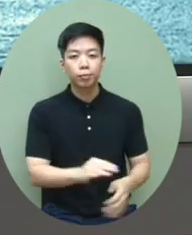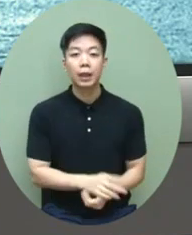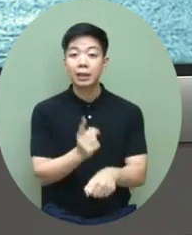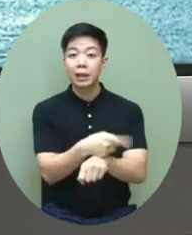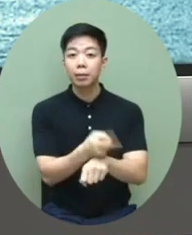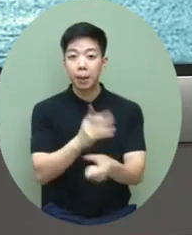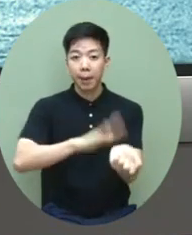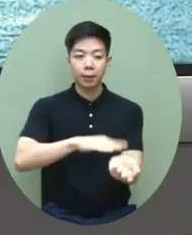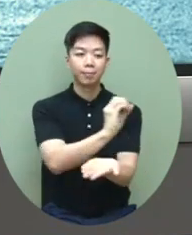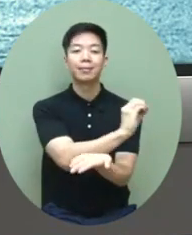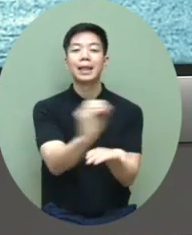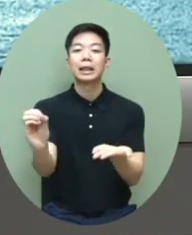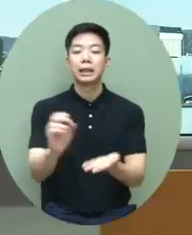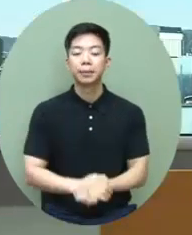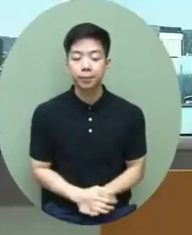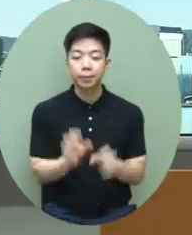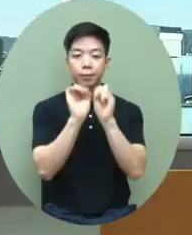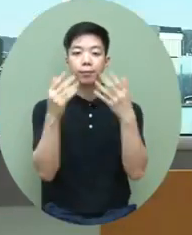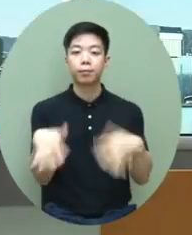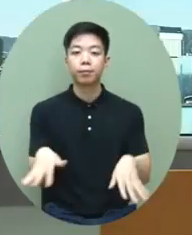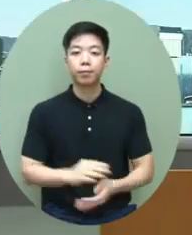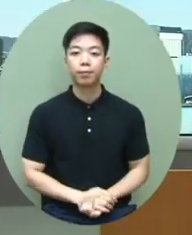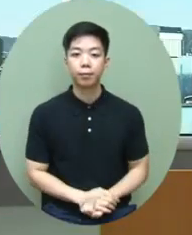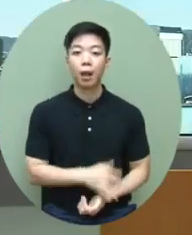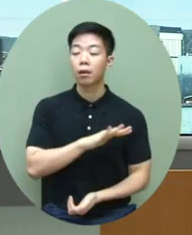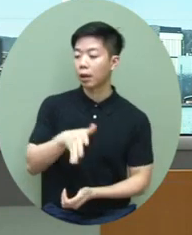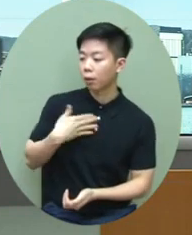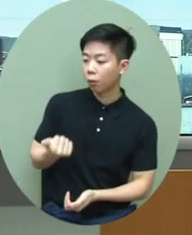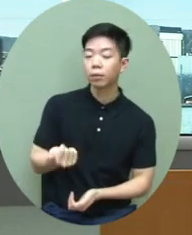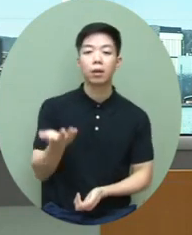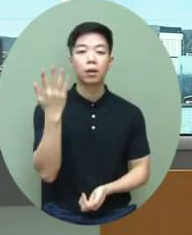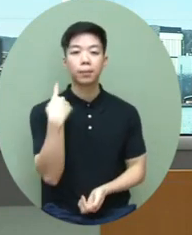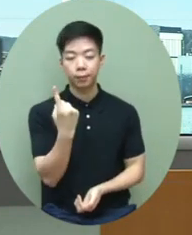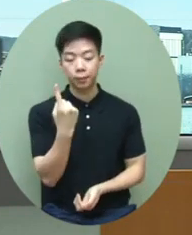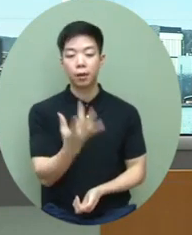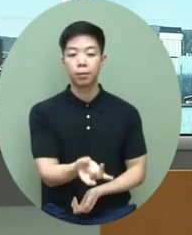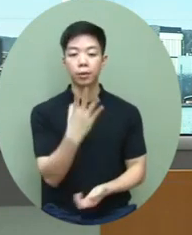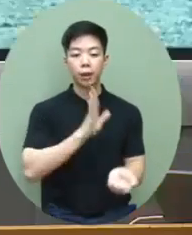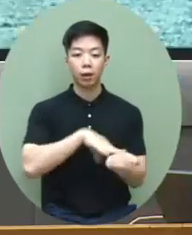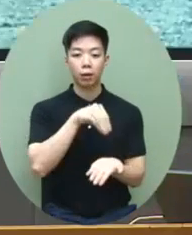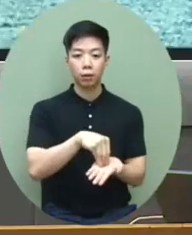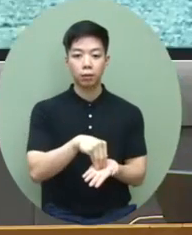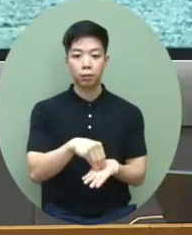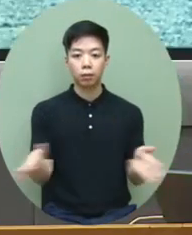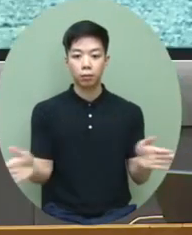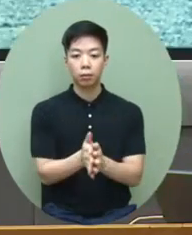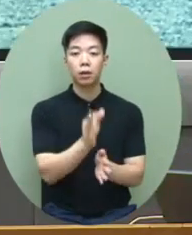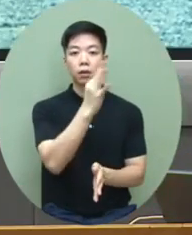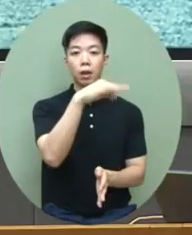的。我今天公布了這麼多。 是，大家好，我們昨天本地陽性個案總數